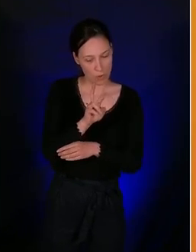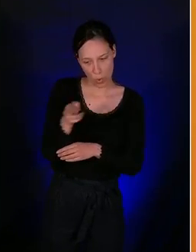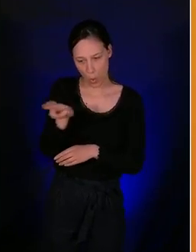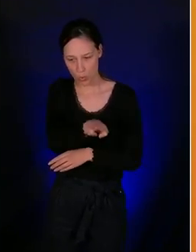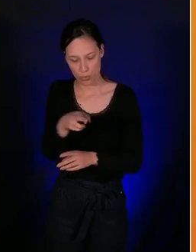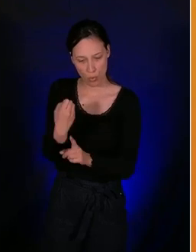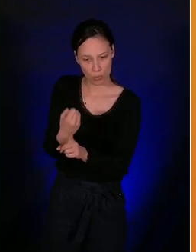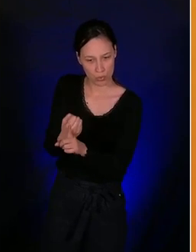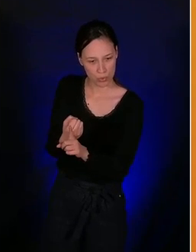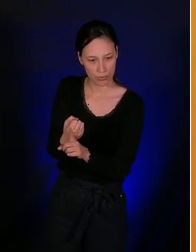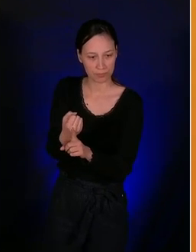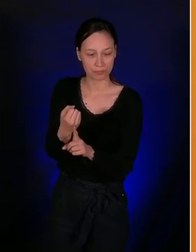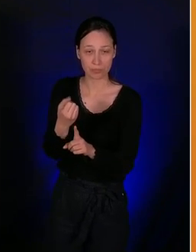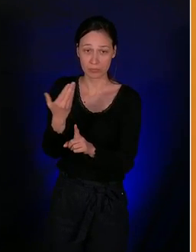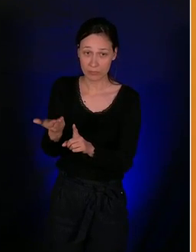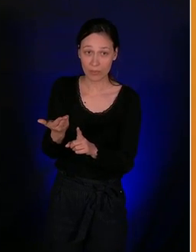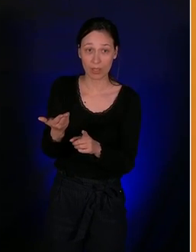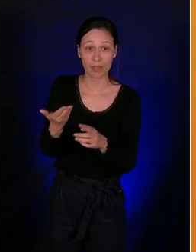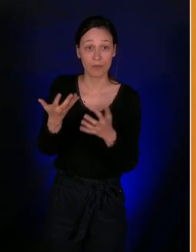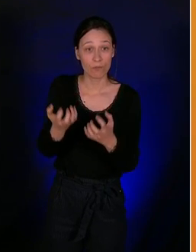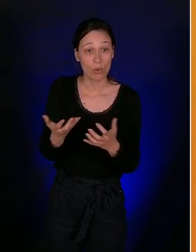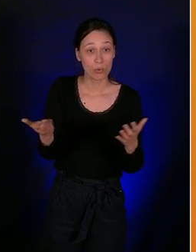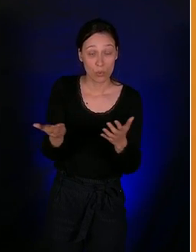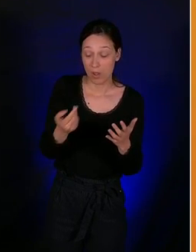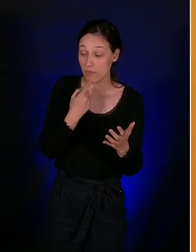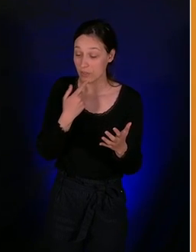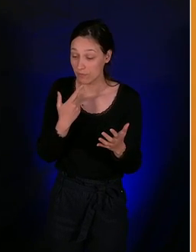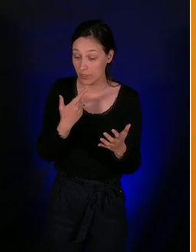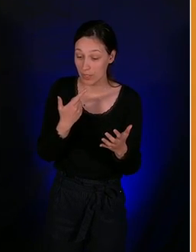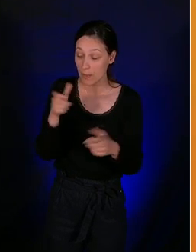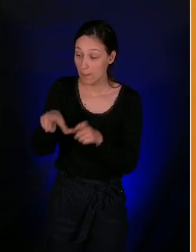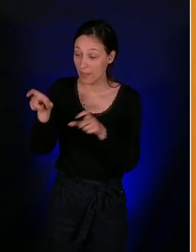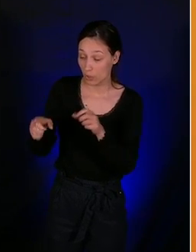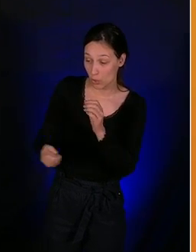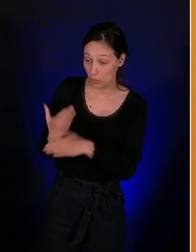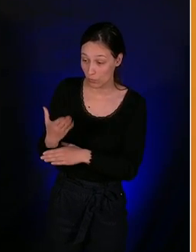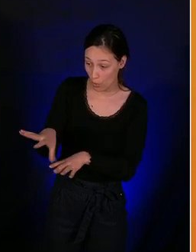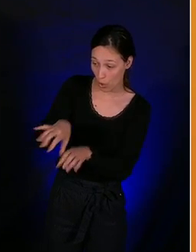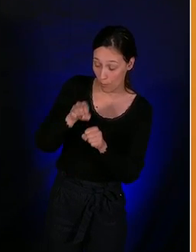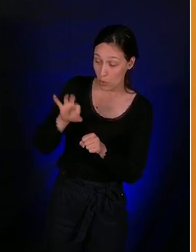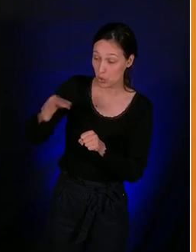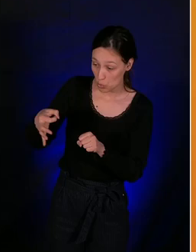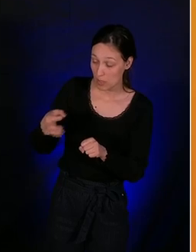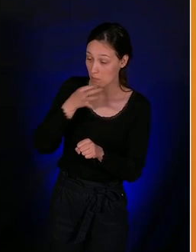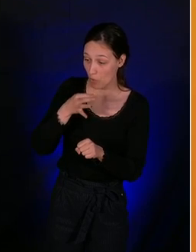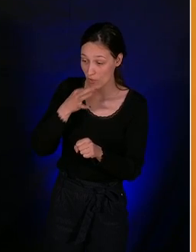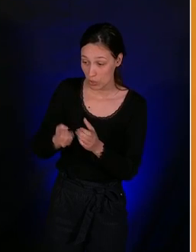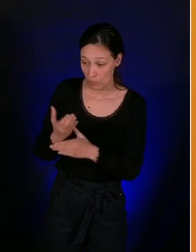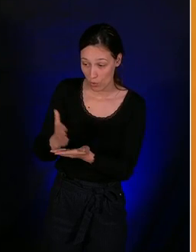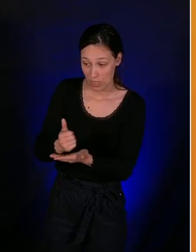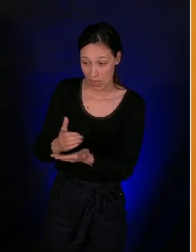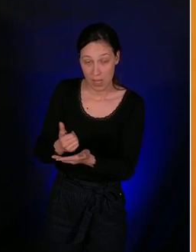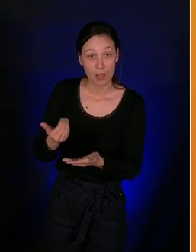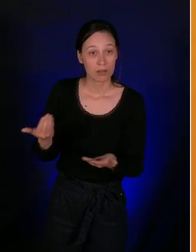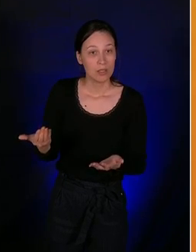les directions ont revalorisé uniquement les salaires d'embauche, rien pour les personnels en place. En 2022, une seule compensation